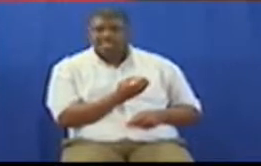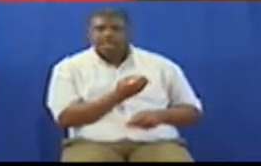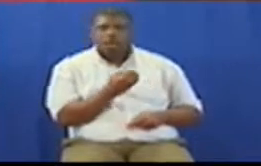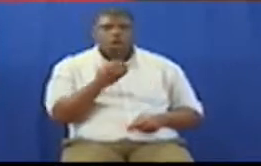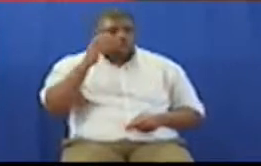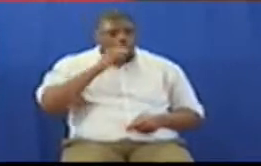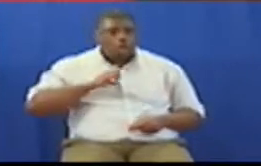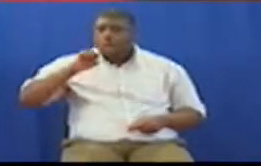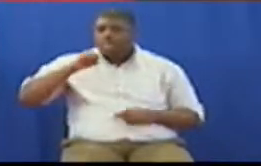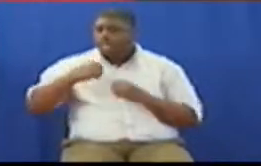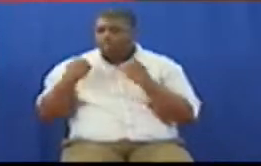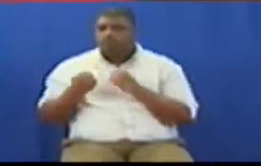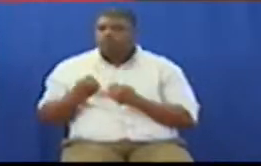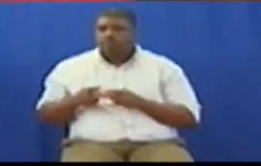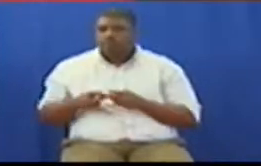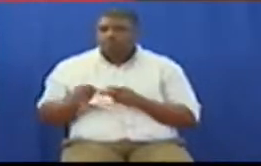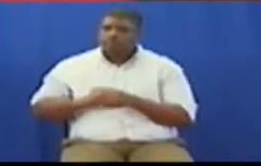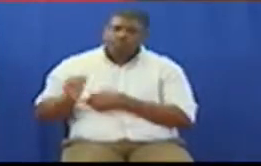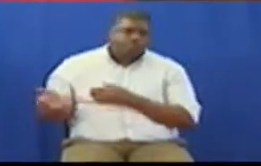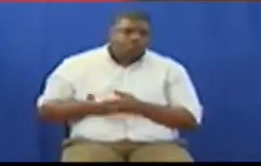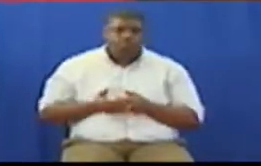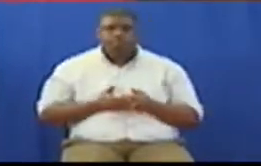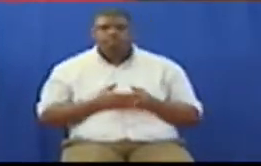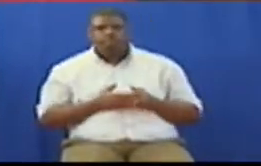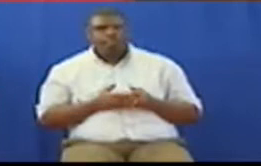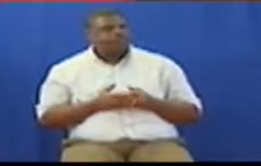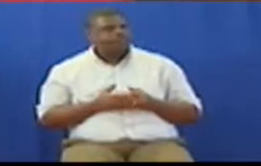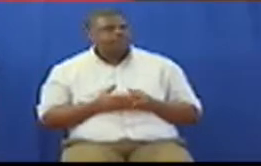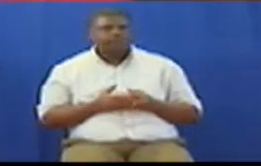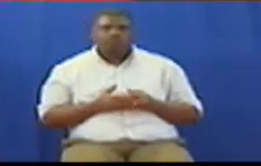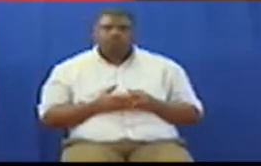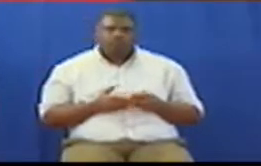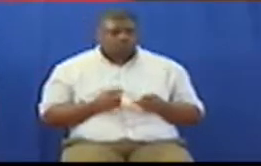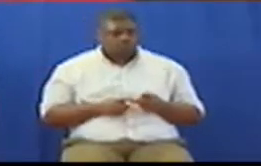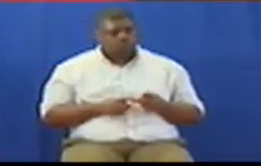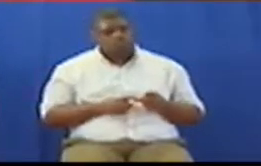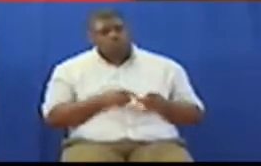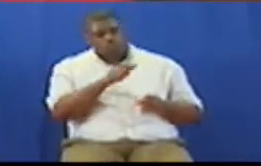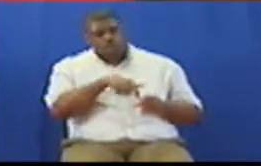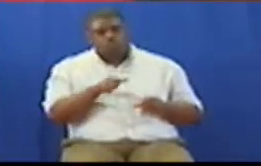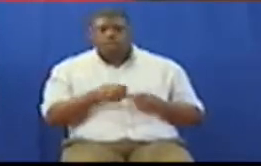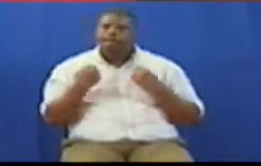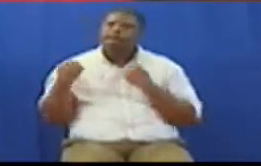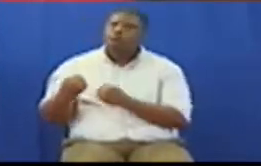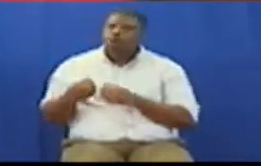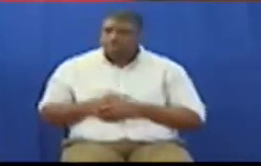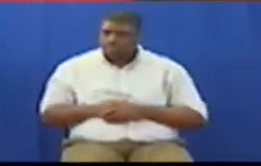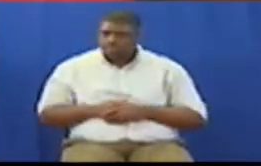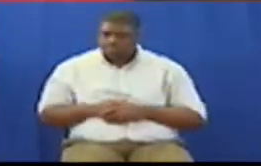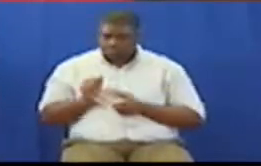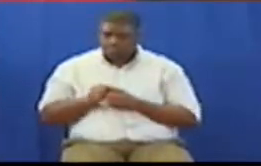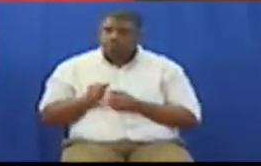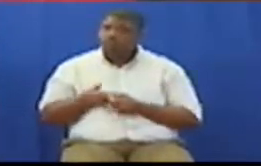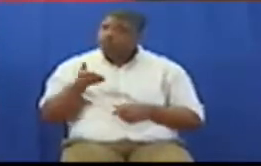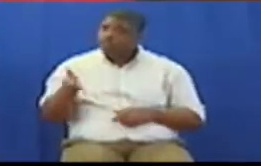kwa sababu wao wanatumia, wamerudi kwenye mwarubaini, wanafukizia wagonjwa na wagonjwa wanapona. Kwa hiyo mambo haya